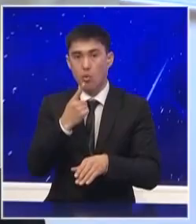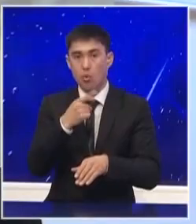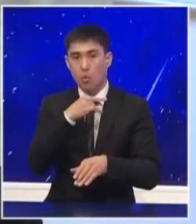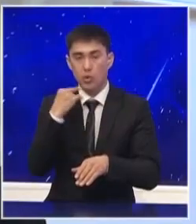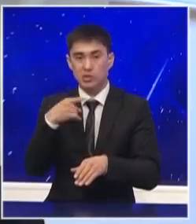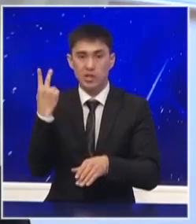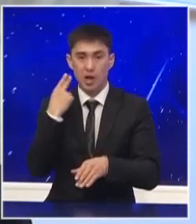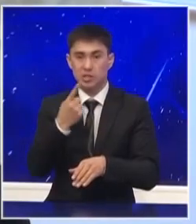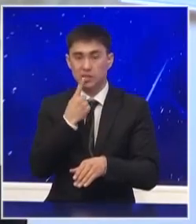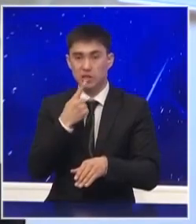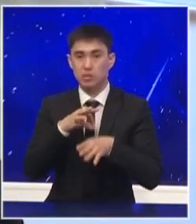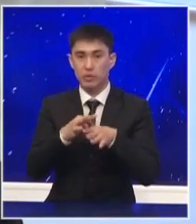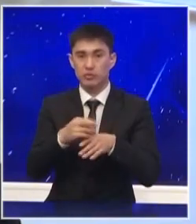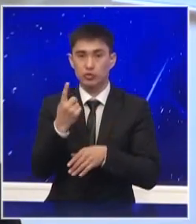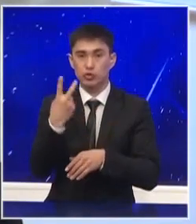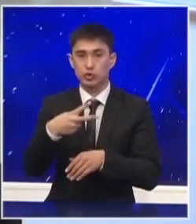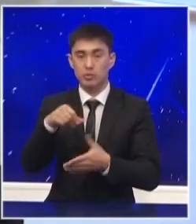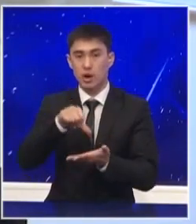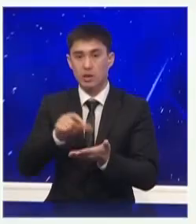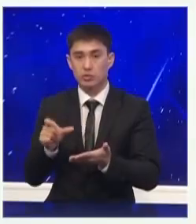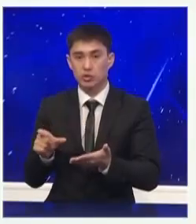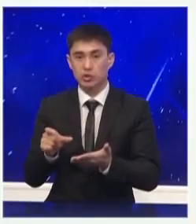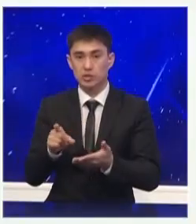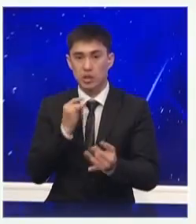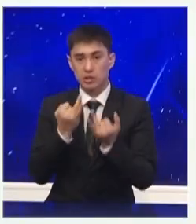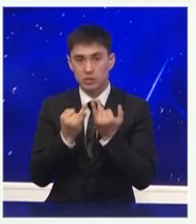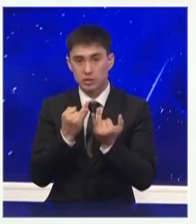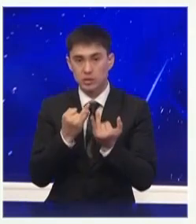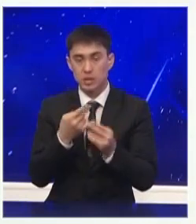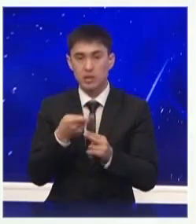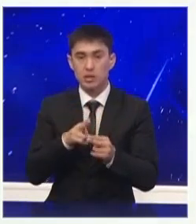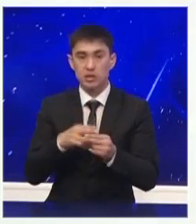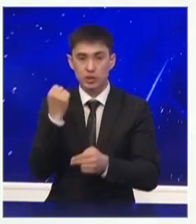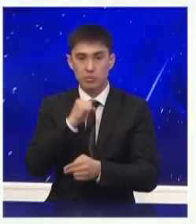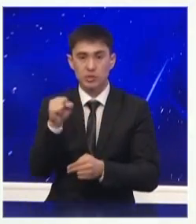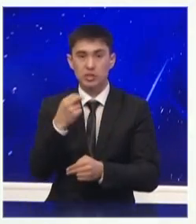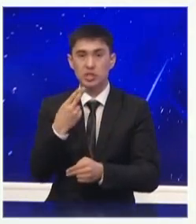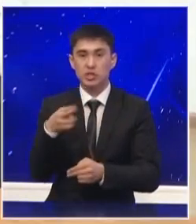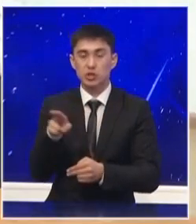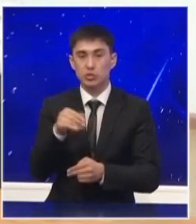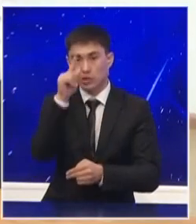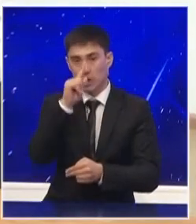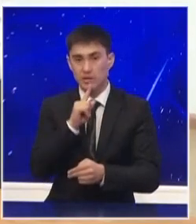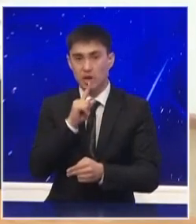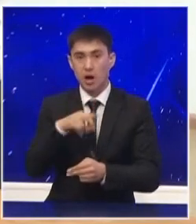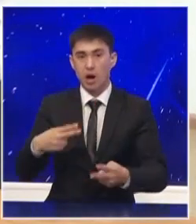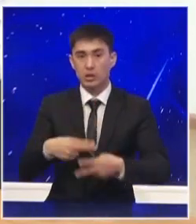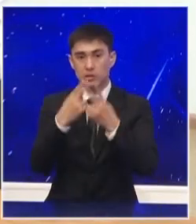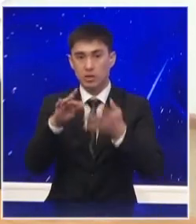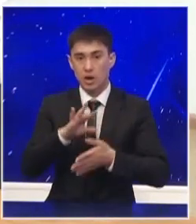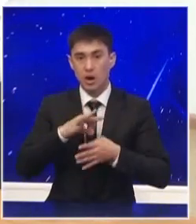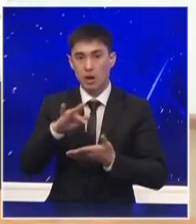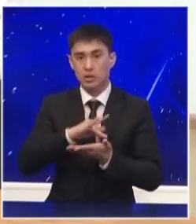өтті. 120 қатысушы дебат алаңында бірнеше тақырыпты талқылады. Айта кетейік, жеңімпаздар 90 айында Астана қаласында